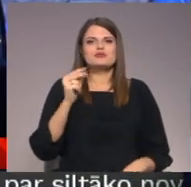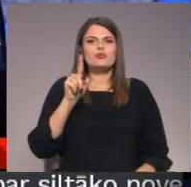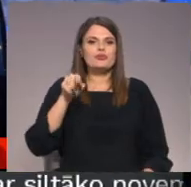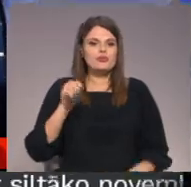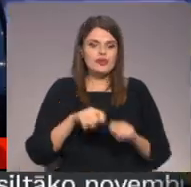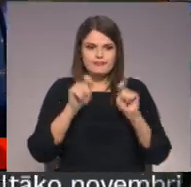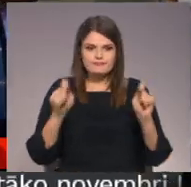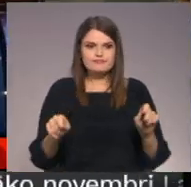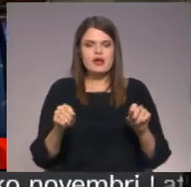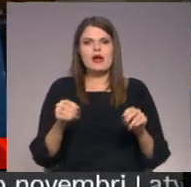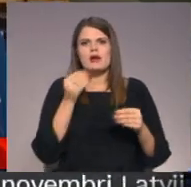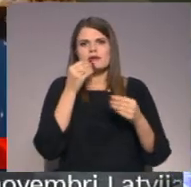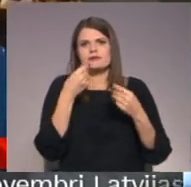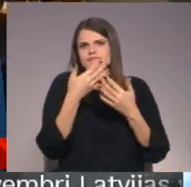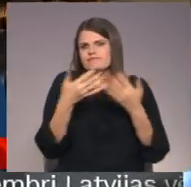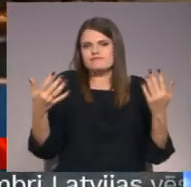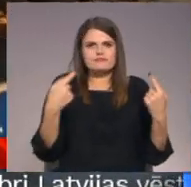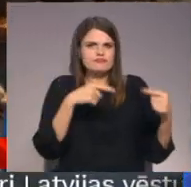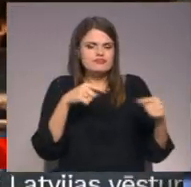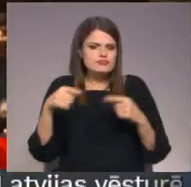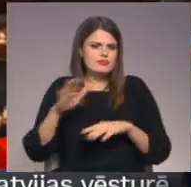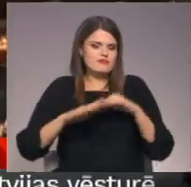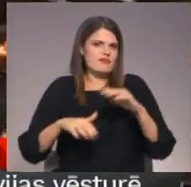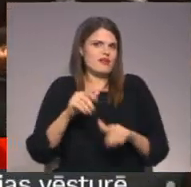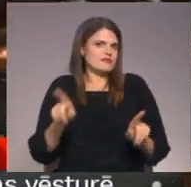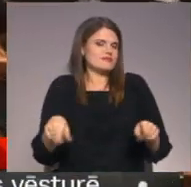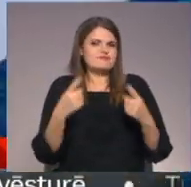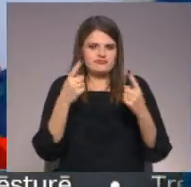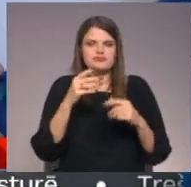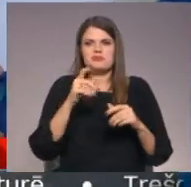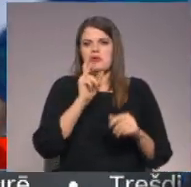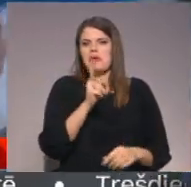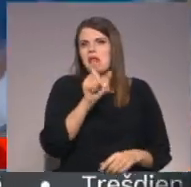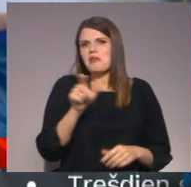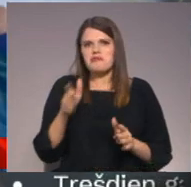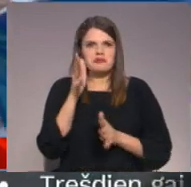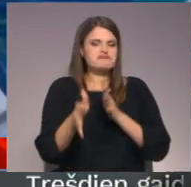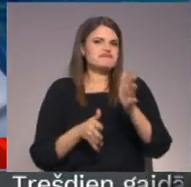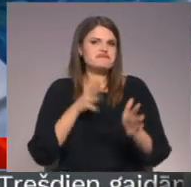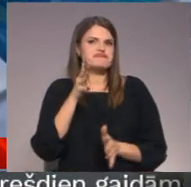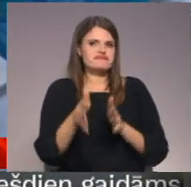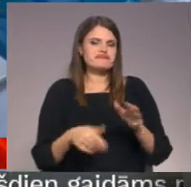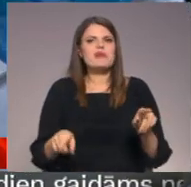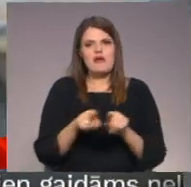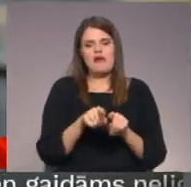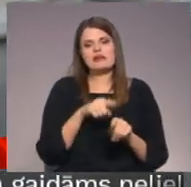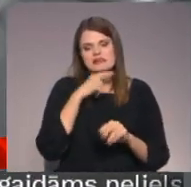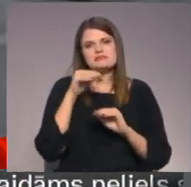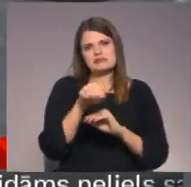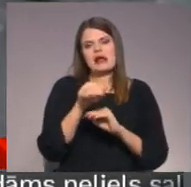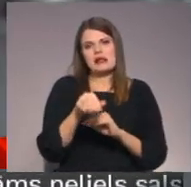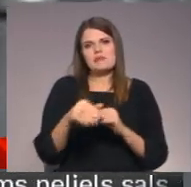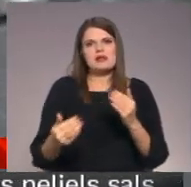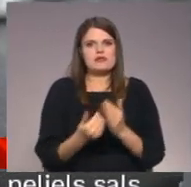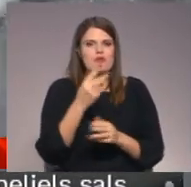Ar produkcijas atšķirību un tās kvalitāti iegūta plaša klientu uzticība. Tāda tā jāsaglaba arī jaunajā konditorijā.